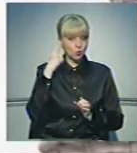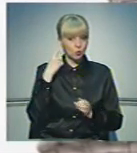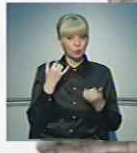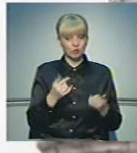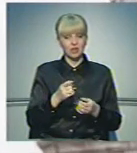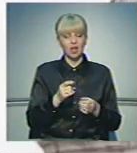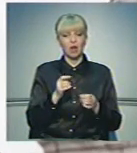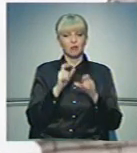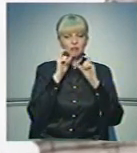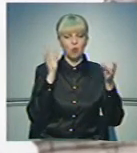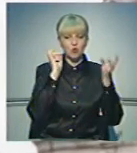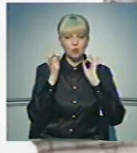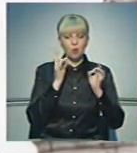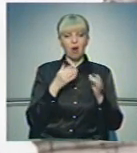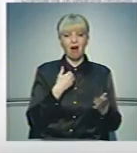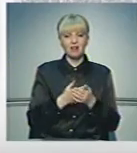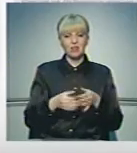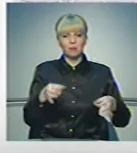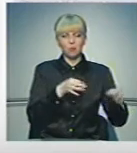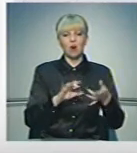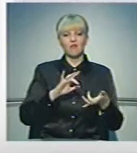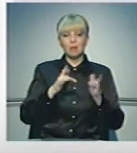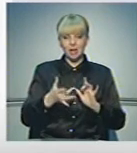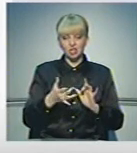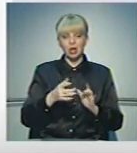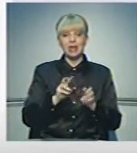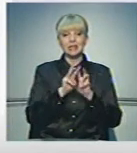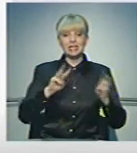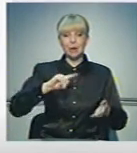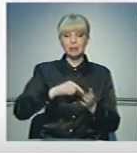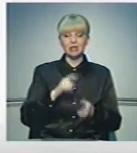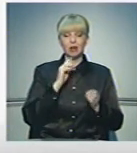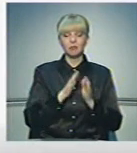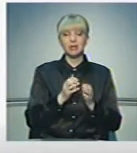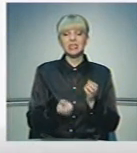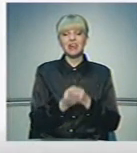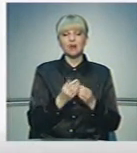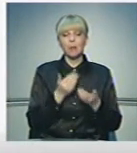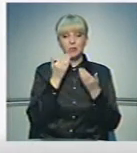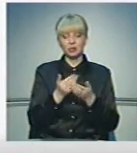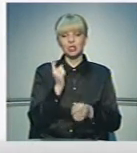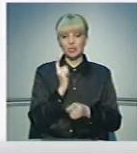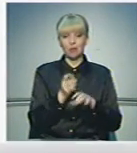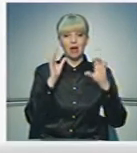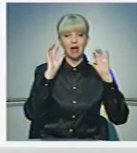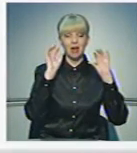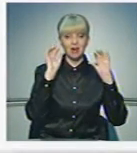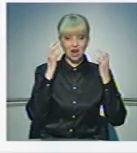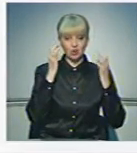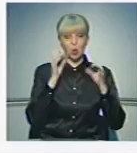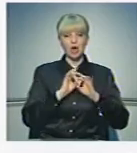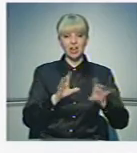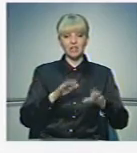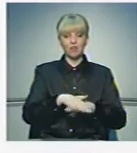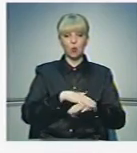ці гучномовці активно обговорюють в соцмережах, а на сайті міськради з'явилася петиція, аби заборонити аудіорекламу в громадських місцях